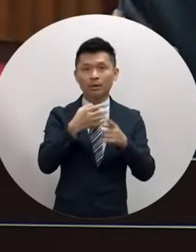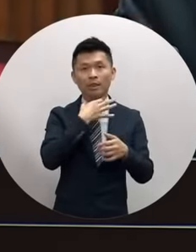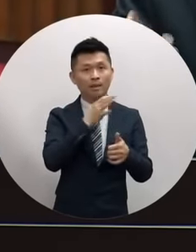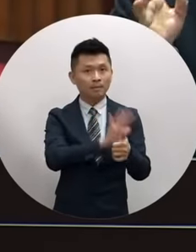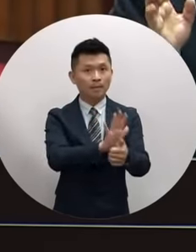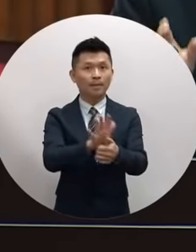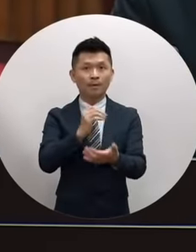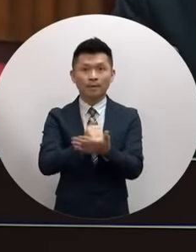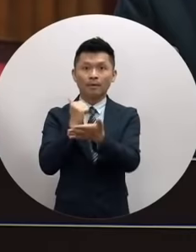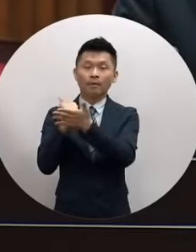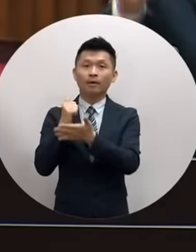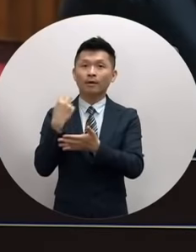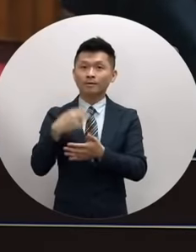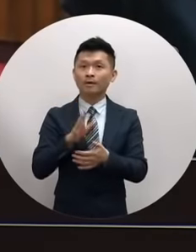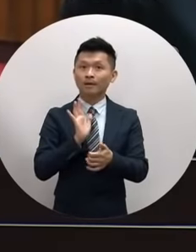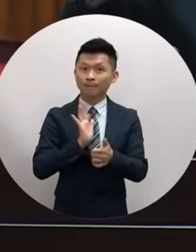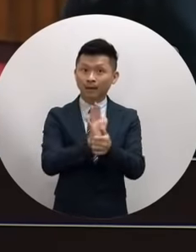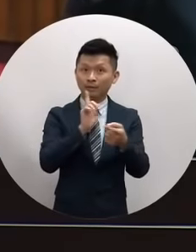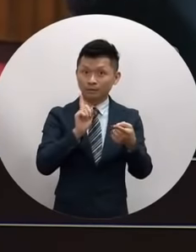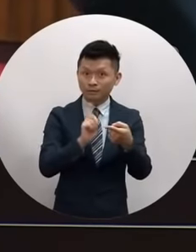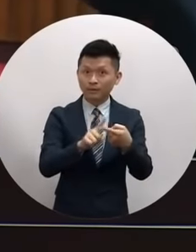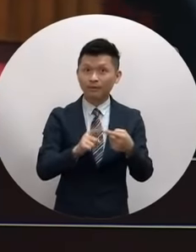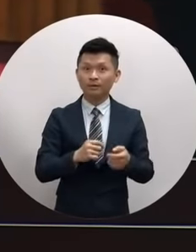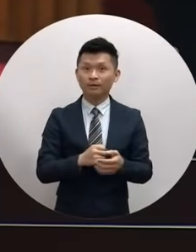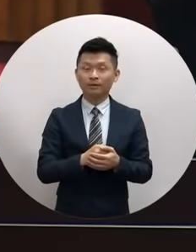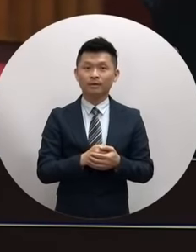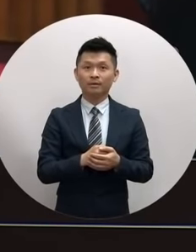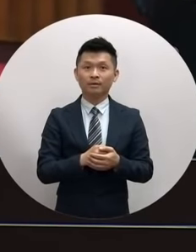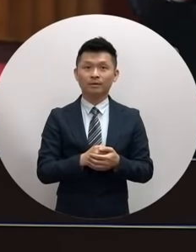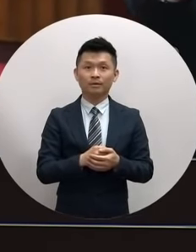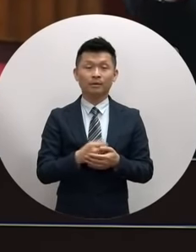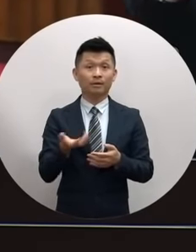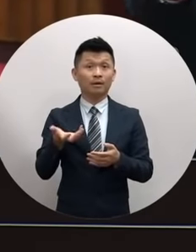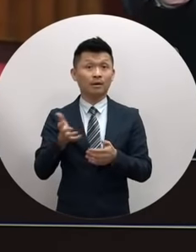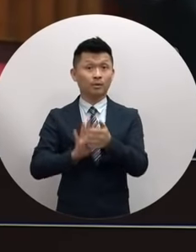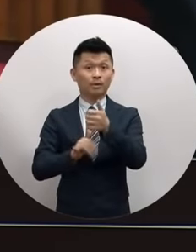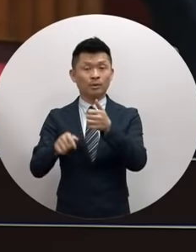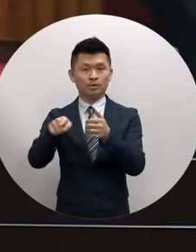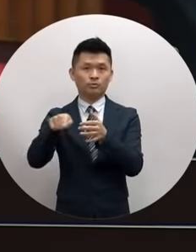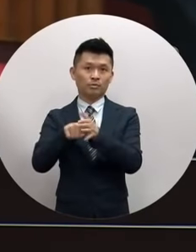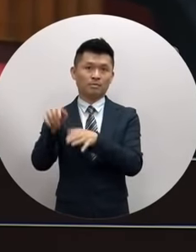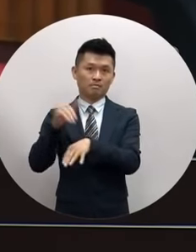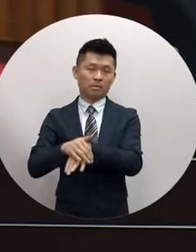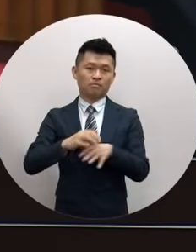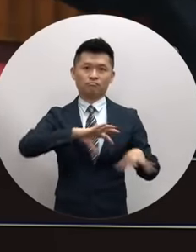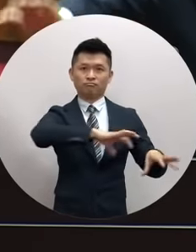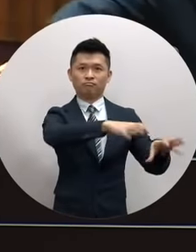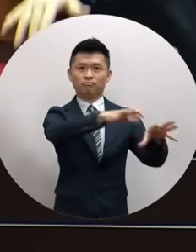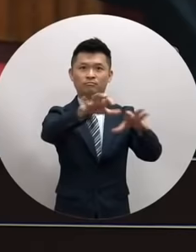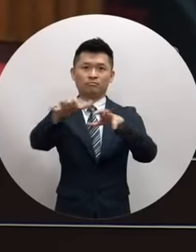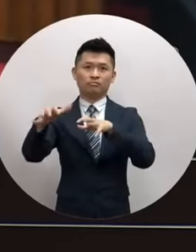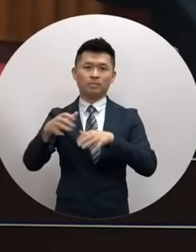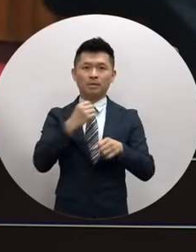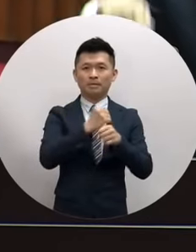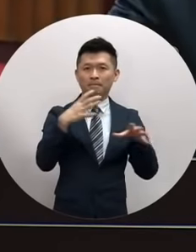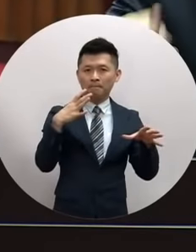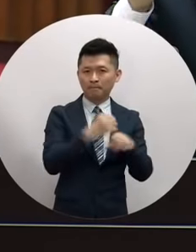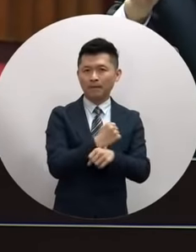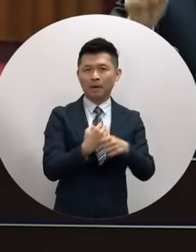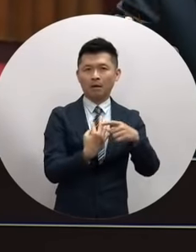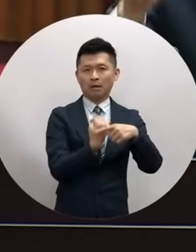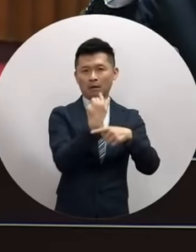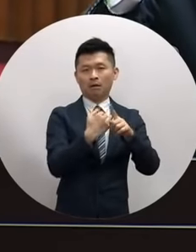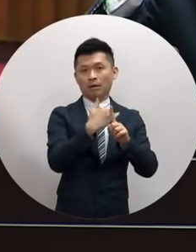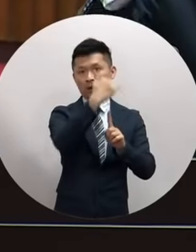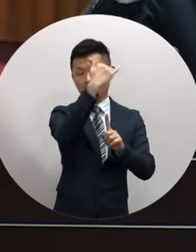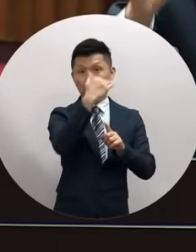也因为纾困有效，减少了像委员你是大专家， 全世界失业率非常高，我们